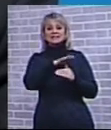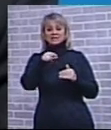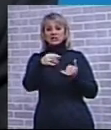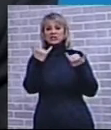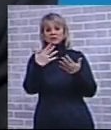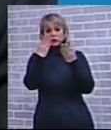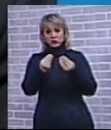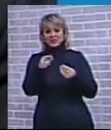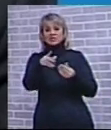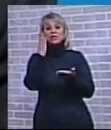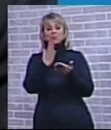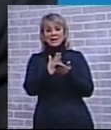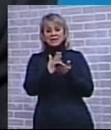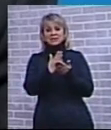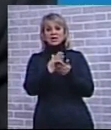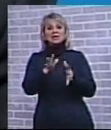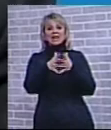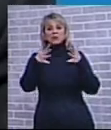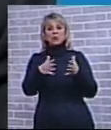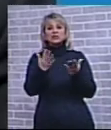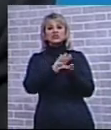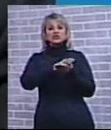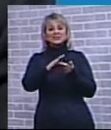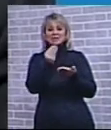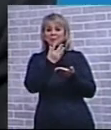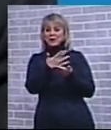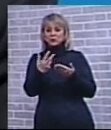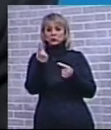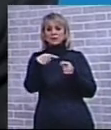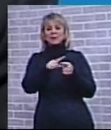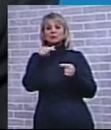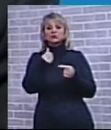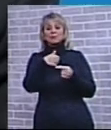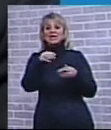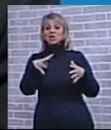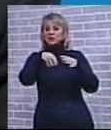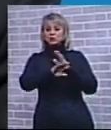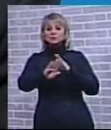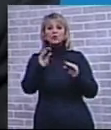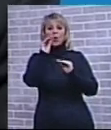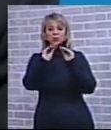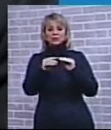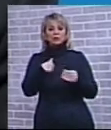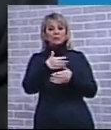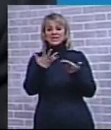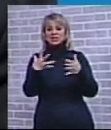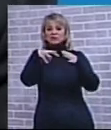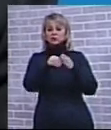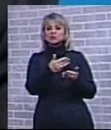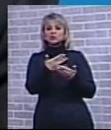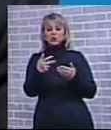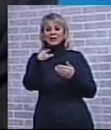на сегодняшний день имеет наиболее чистые продукты, потому что мы не вносим столько удобрений, мы не вносим